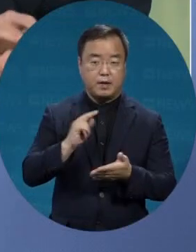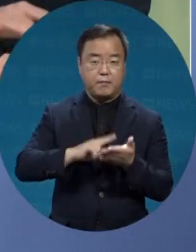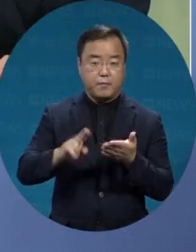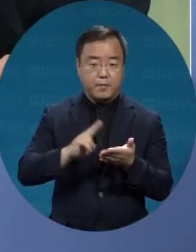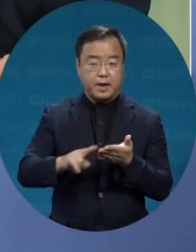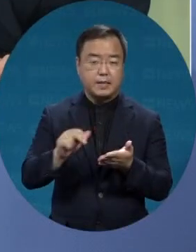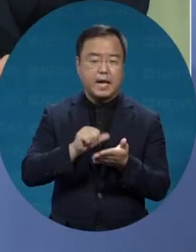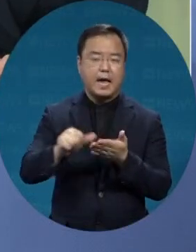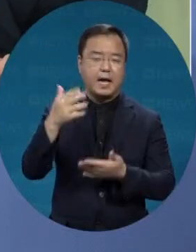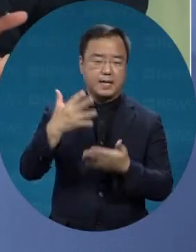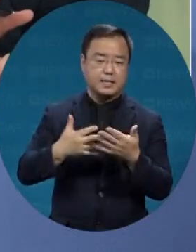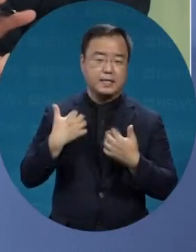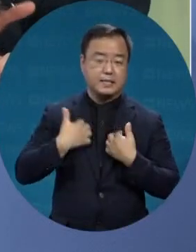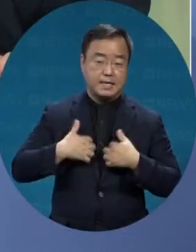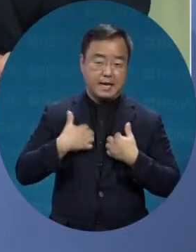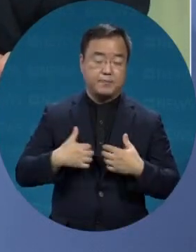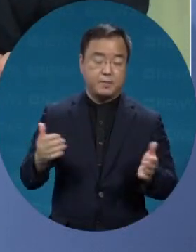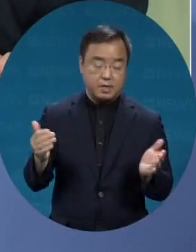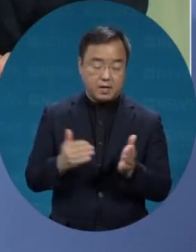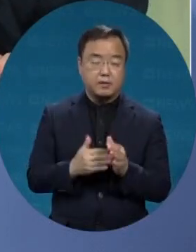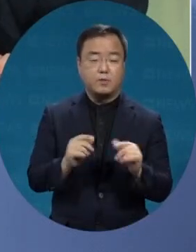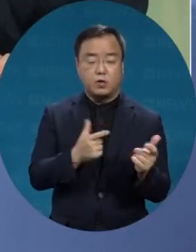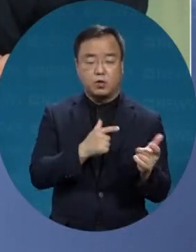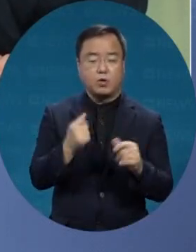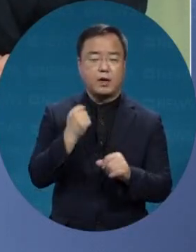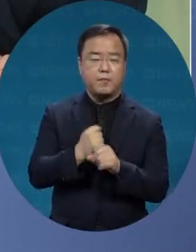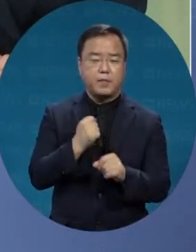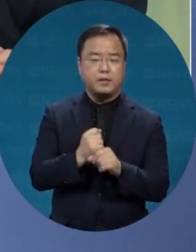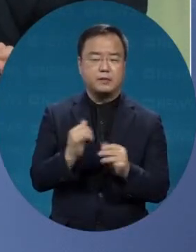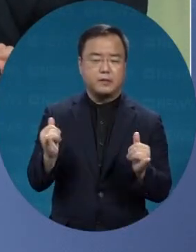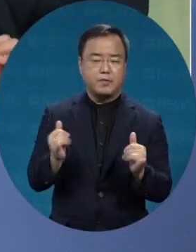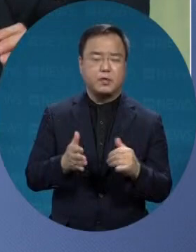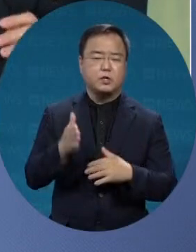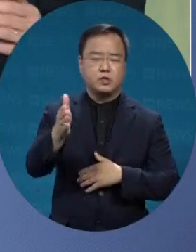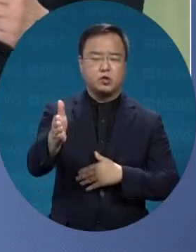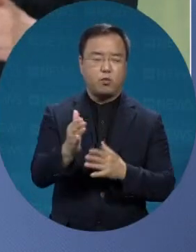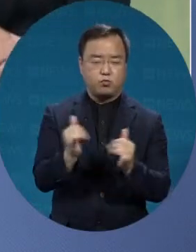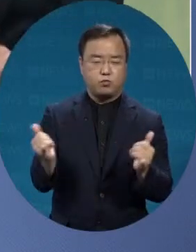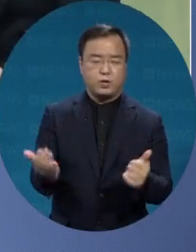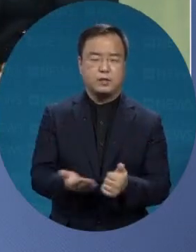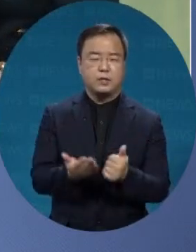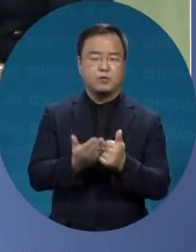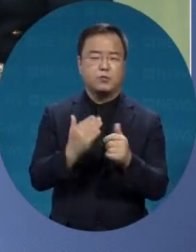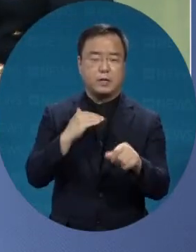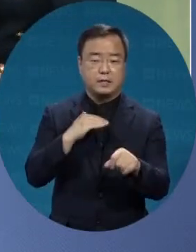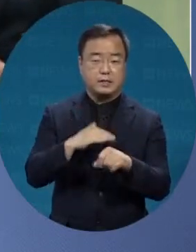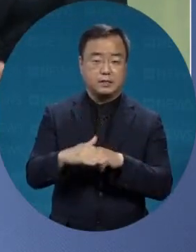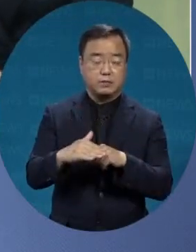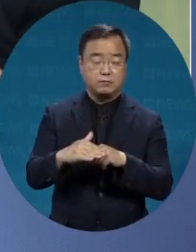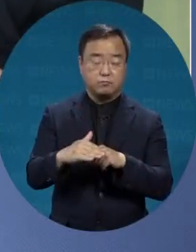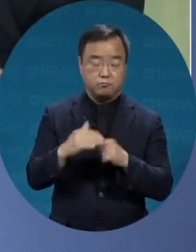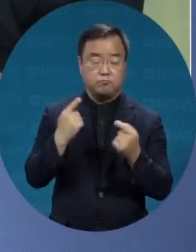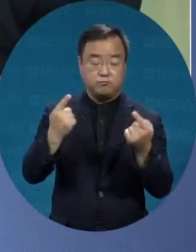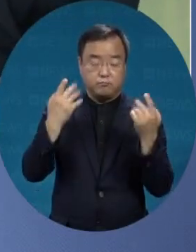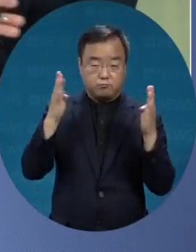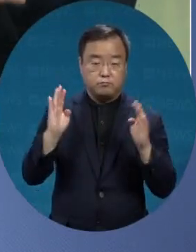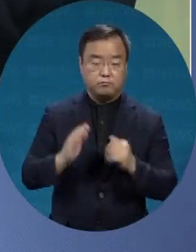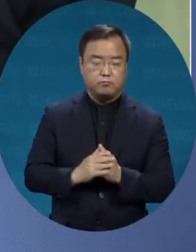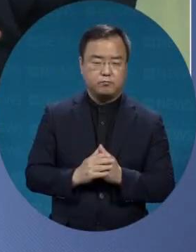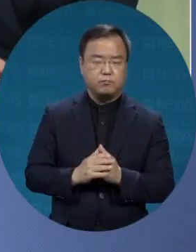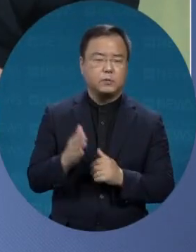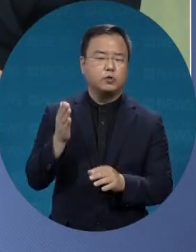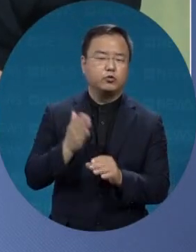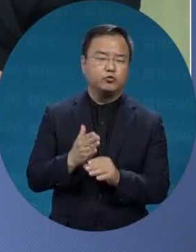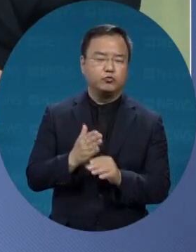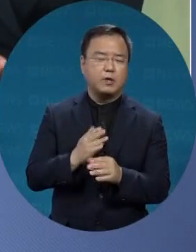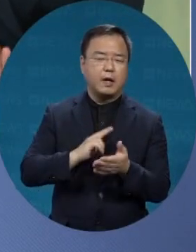게임 요렇게 이제 다양한 문화 콘텐츠 창작자나 아니면 전문가를 이제 양성하는 그런 대학인데요이 가운데에서도 아까